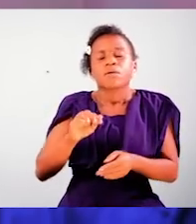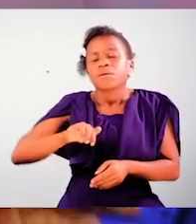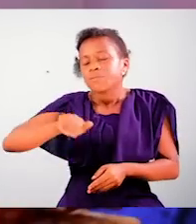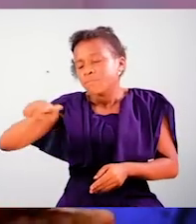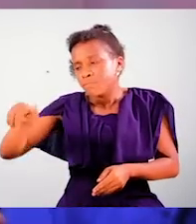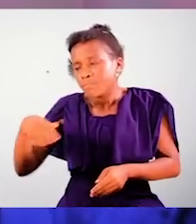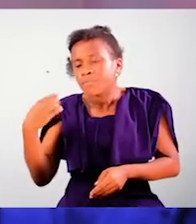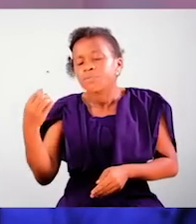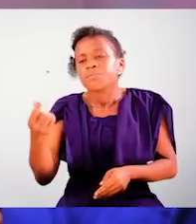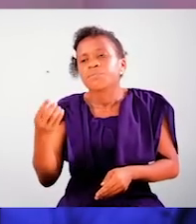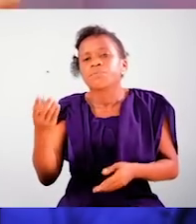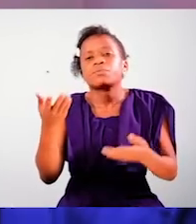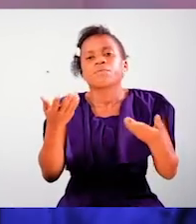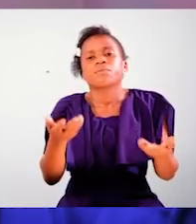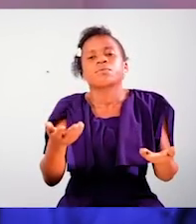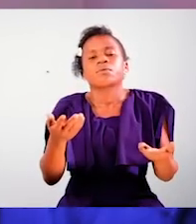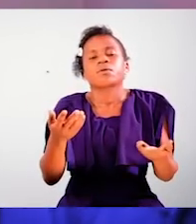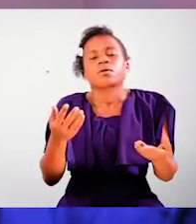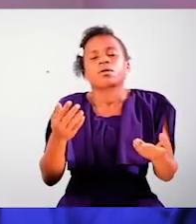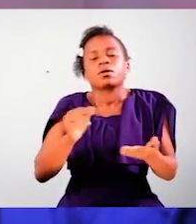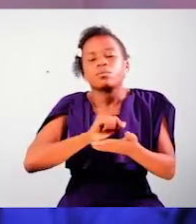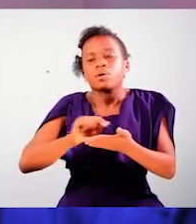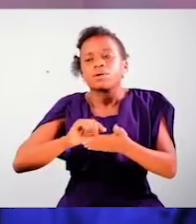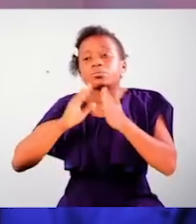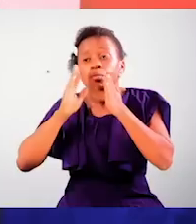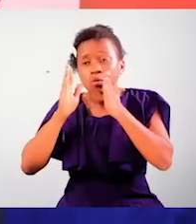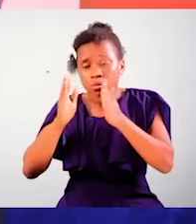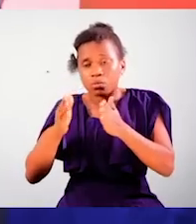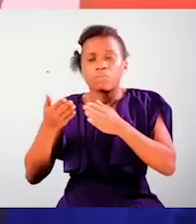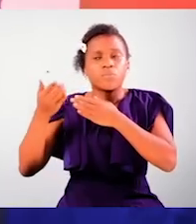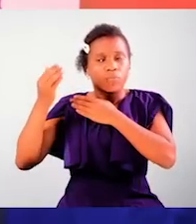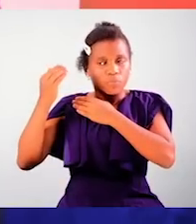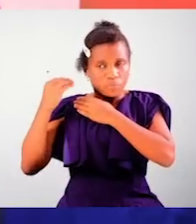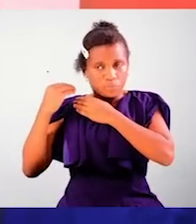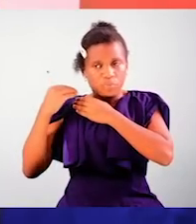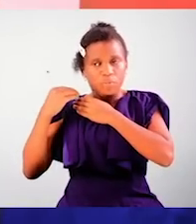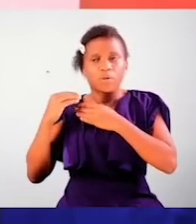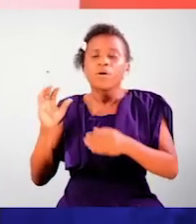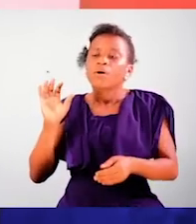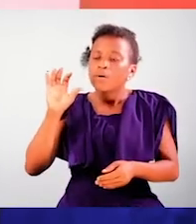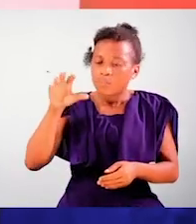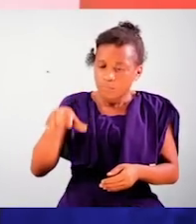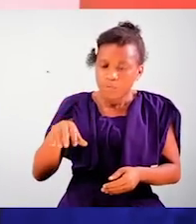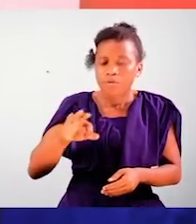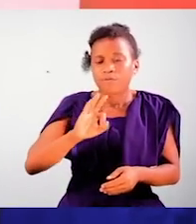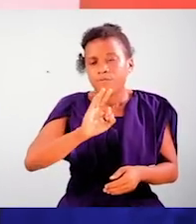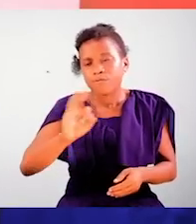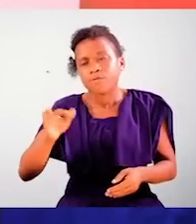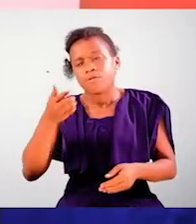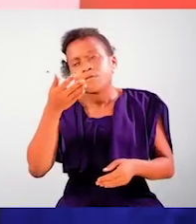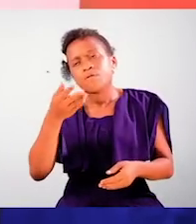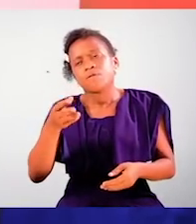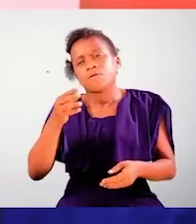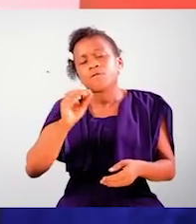wakuu wakiwajibika, bwana wizara yako imeibiwa mkoa fulani na wewe upo ule, anaondolewa kuanzia aliyeko